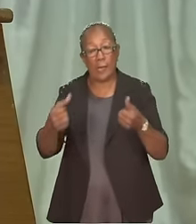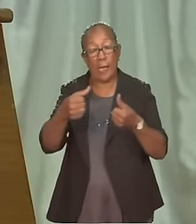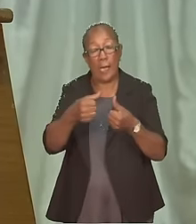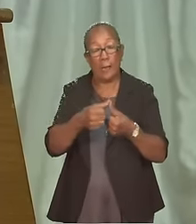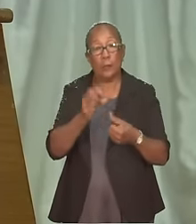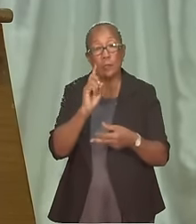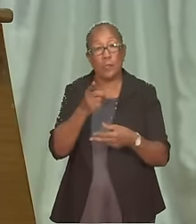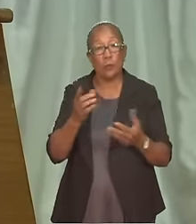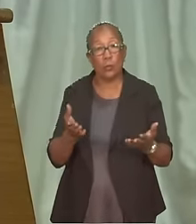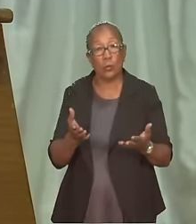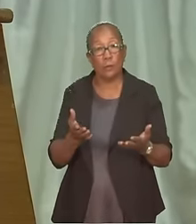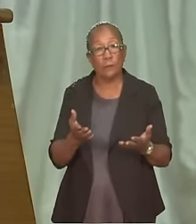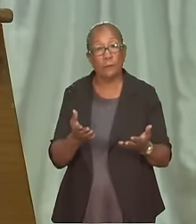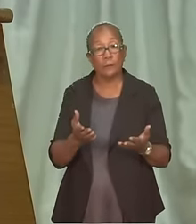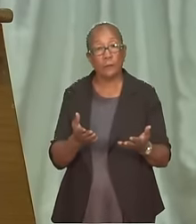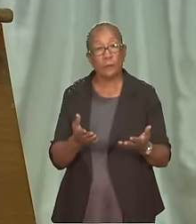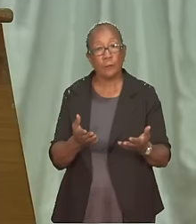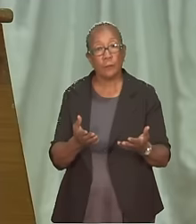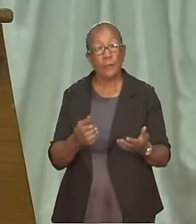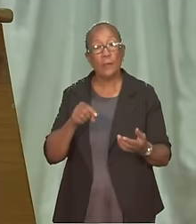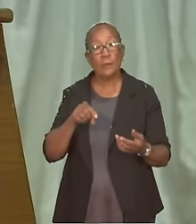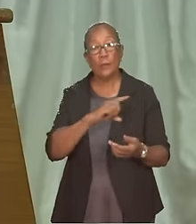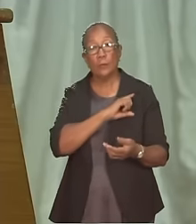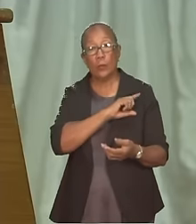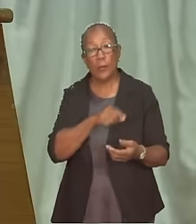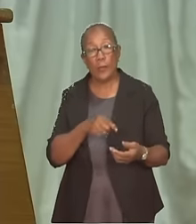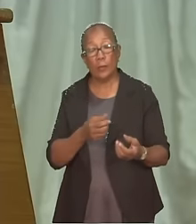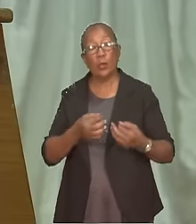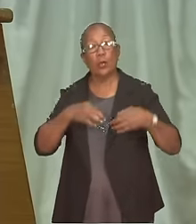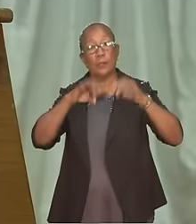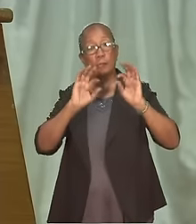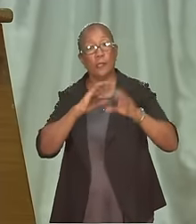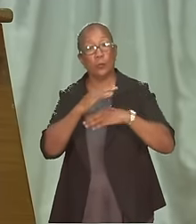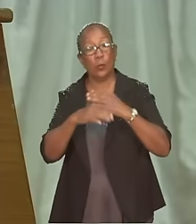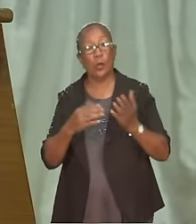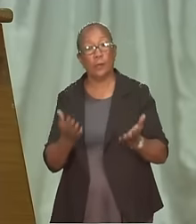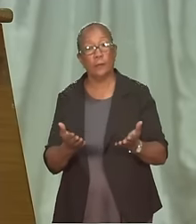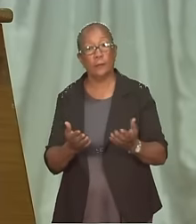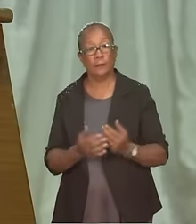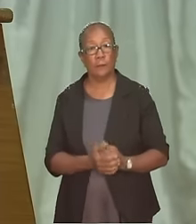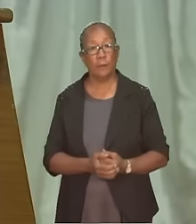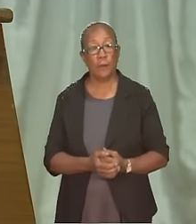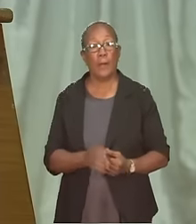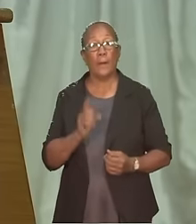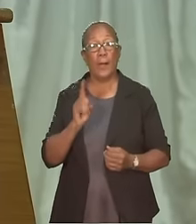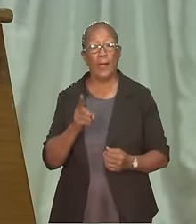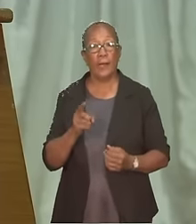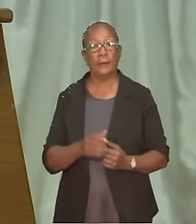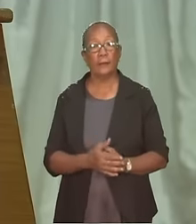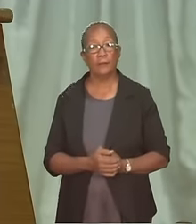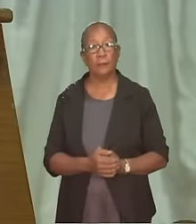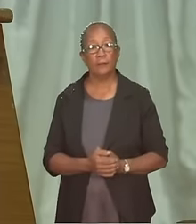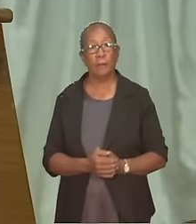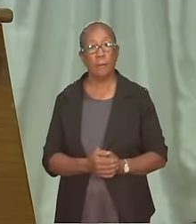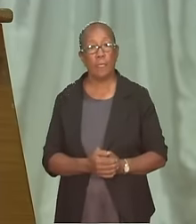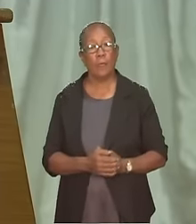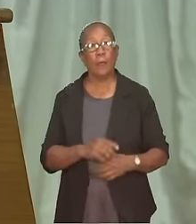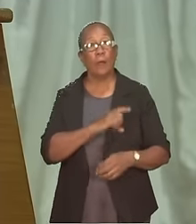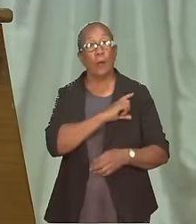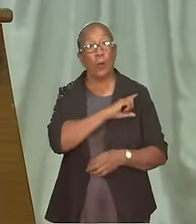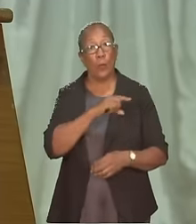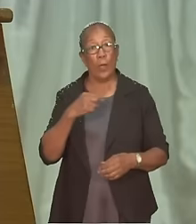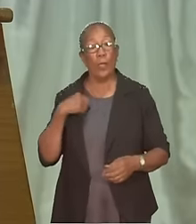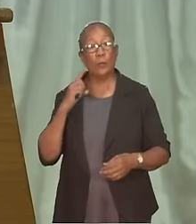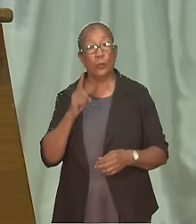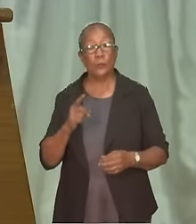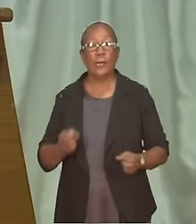moeten worden, plegen van die aanpassingen. Daar waar gecorrigeerd moet worden, corrigeren. Maar wij moeten als regering